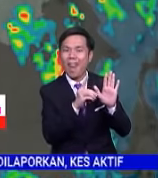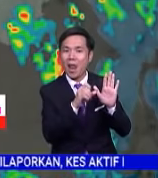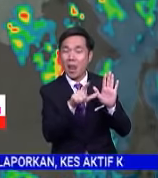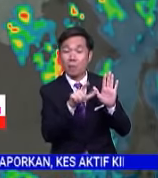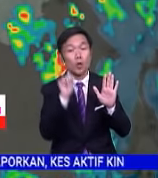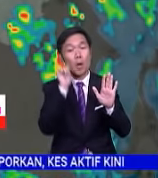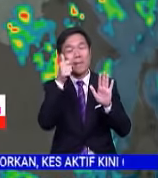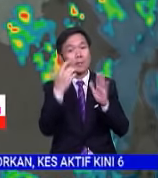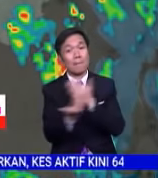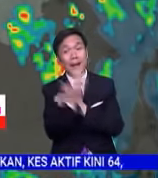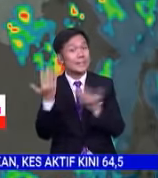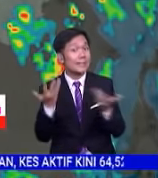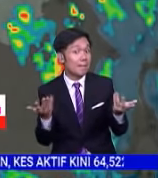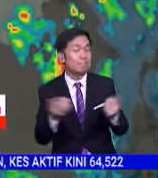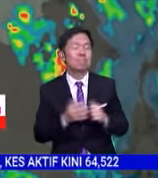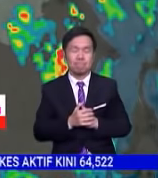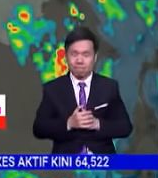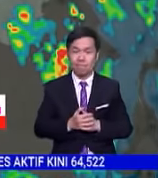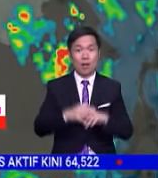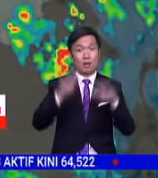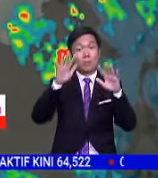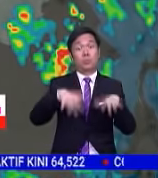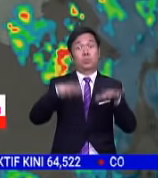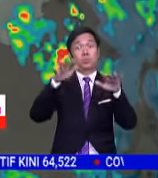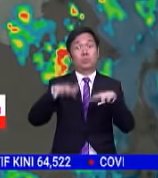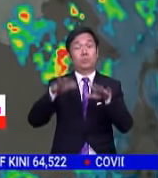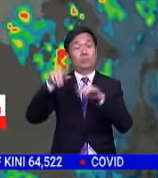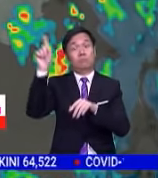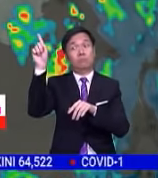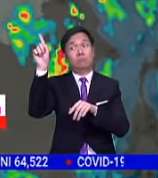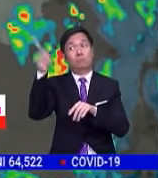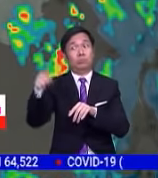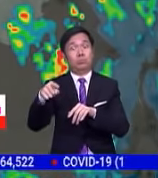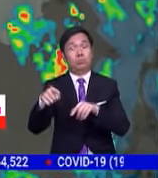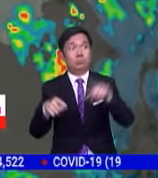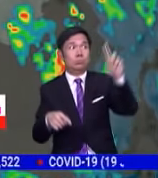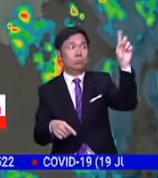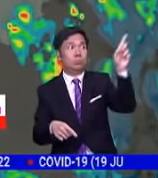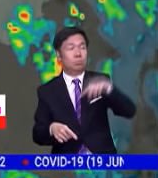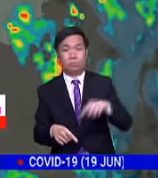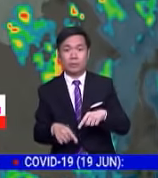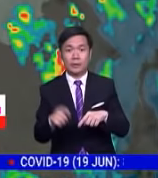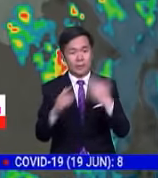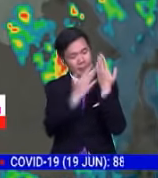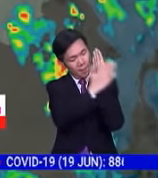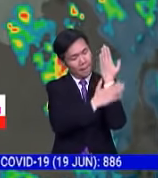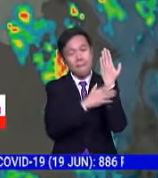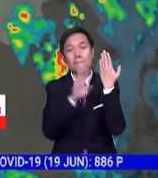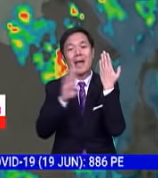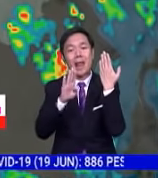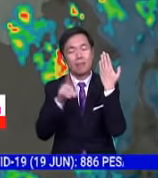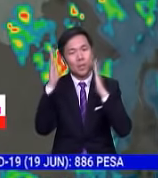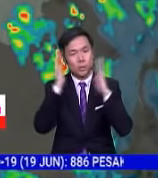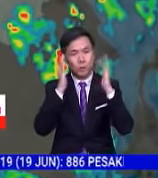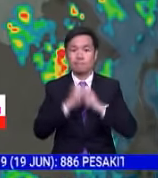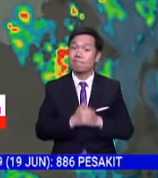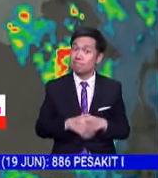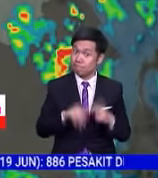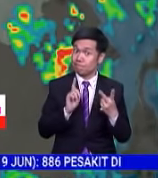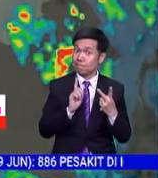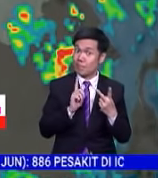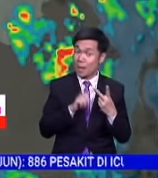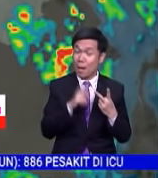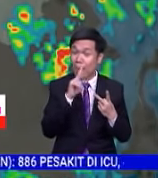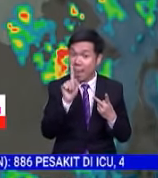menjelang esok pagi. Dijangkakan hujan dan ribut petir berpotensi berlaku di negeri-negeri pantai barat semenanjung Malaysia dan